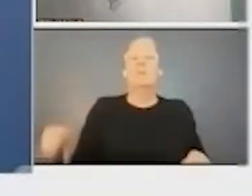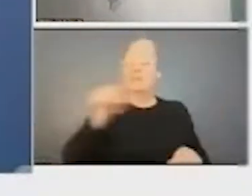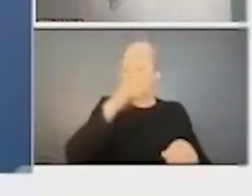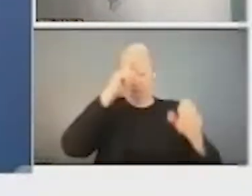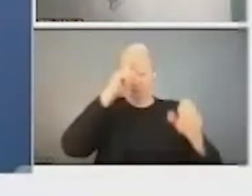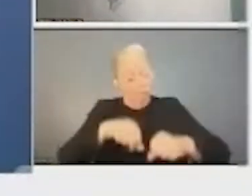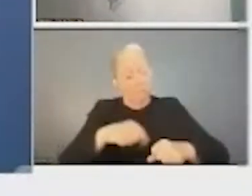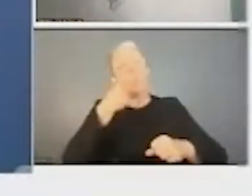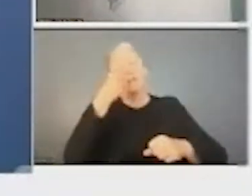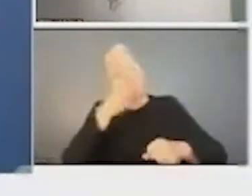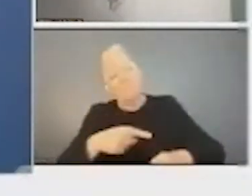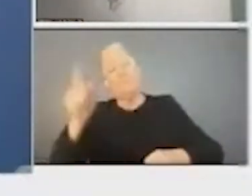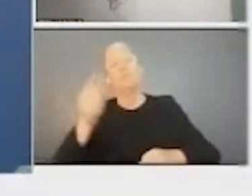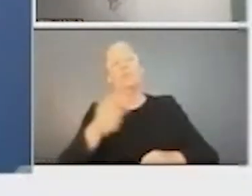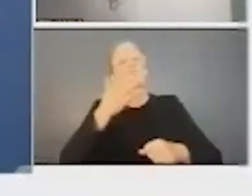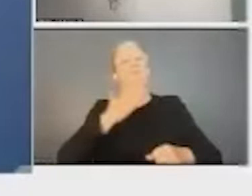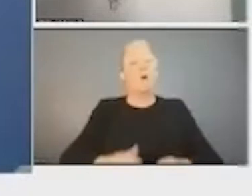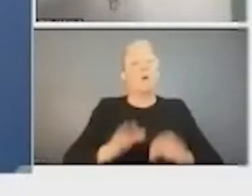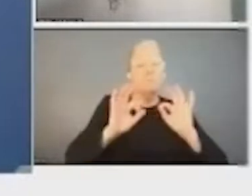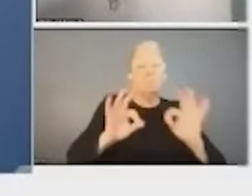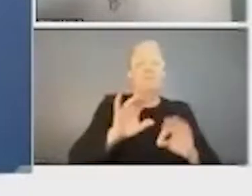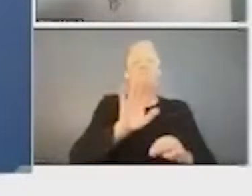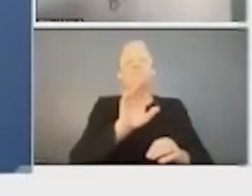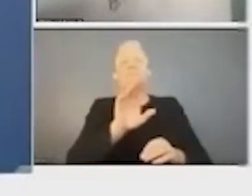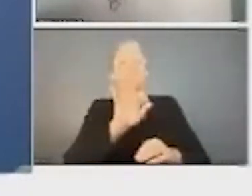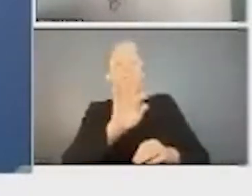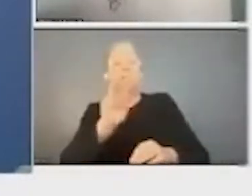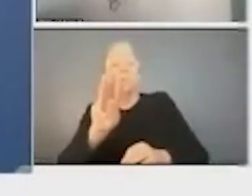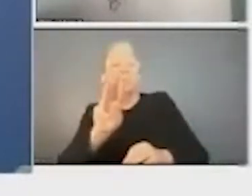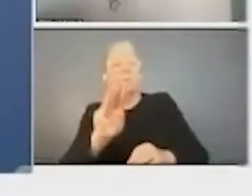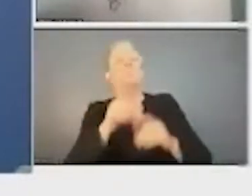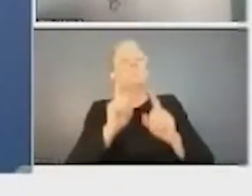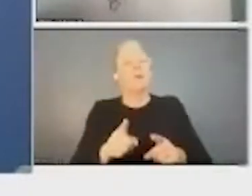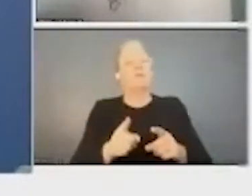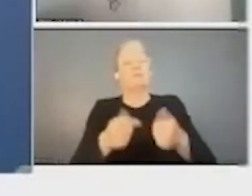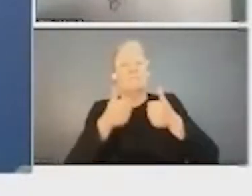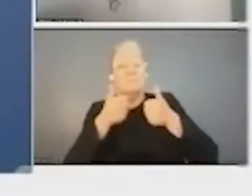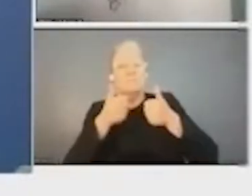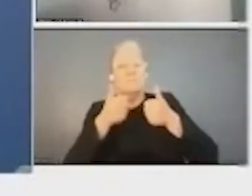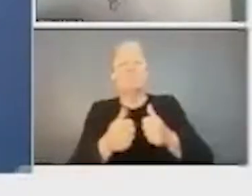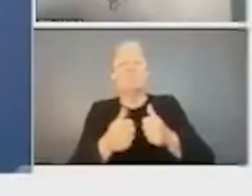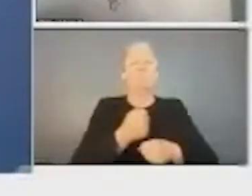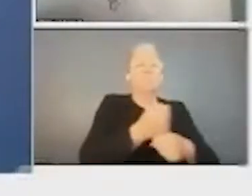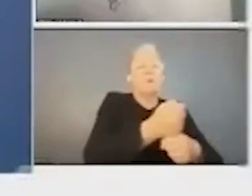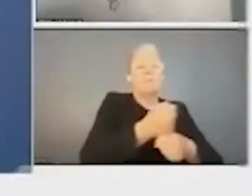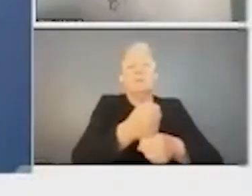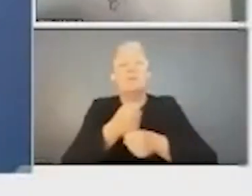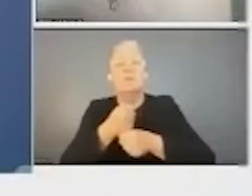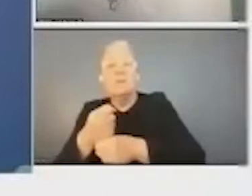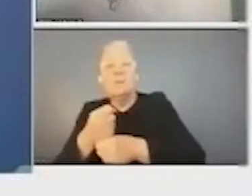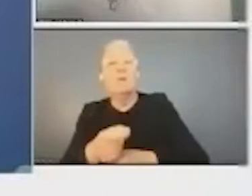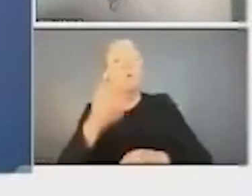أن تعترف كل الأحزاب بدور المرأة، وعلينا أن نفرض تقديم جيد